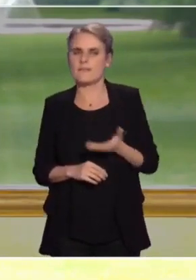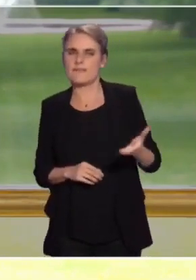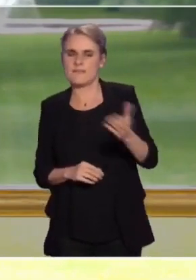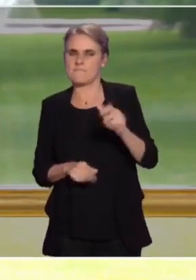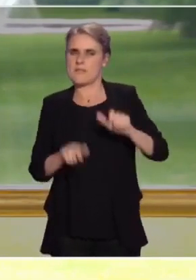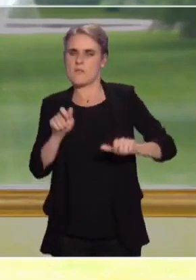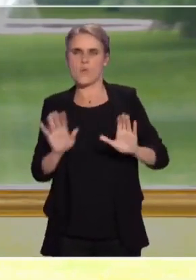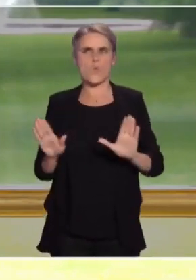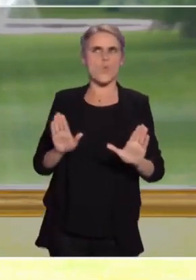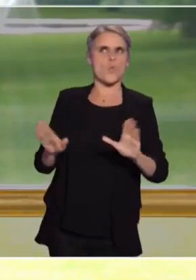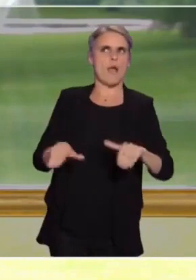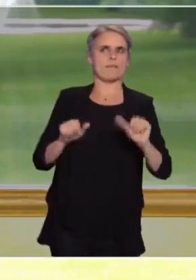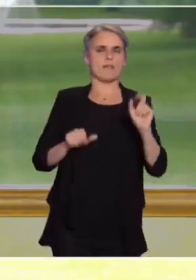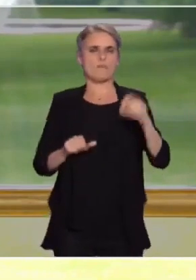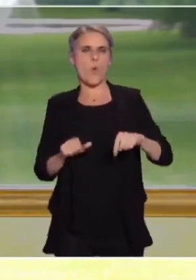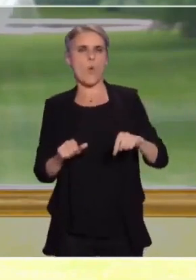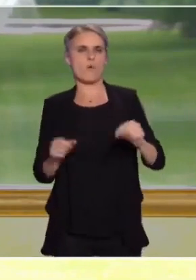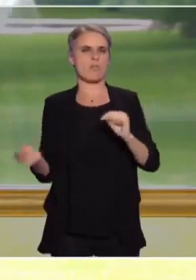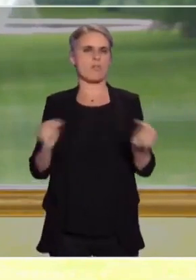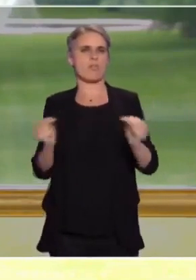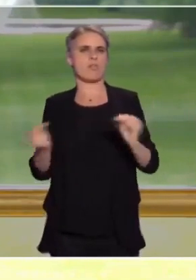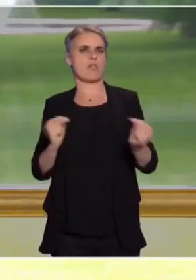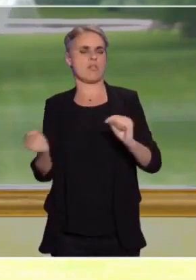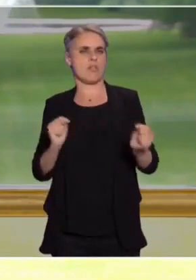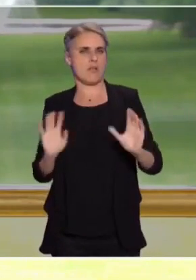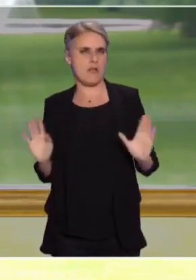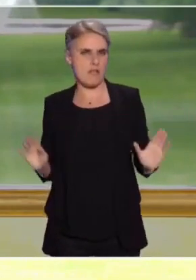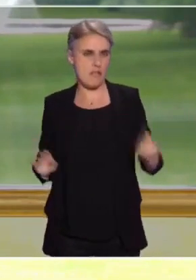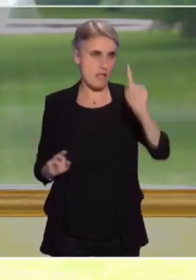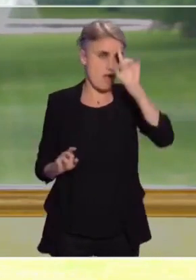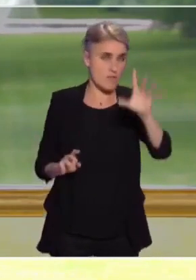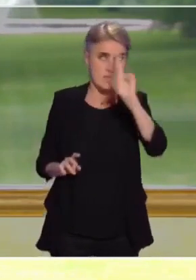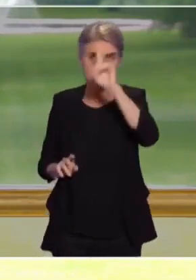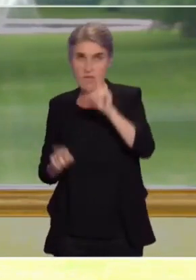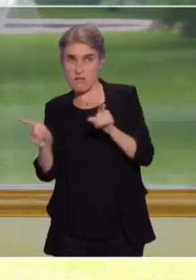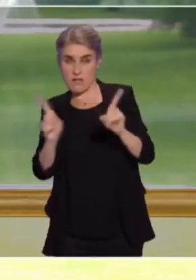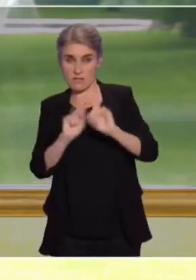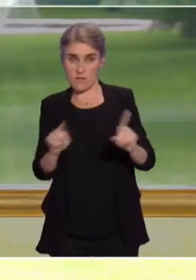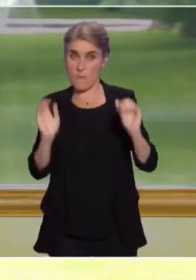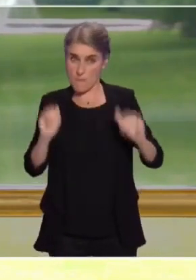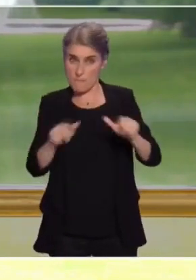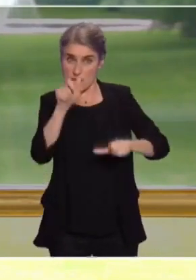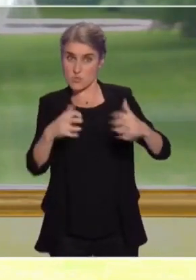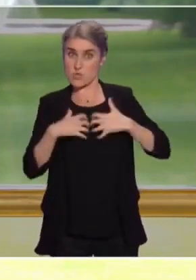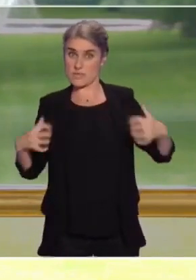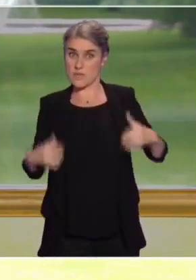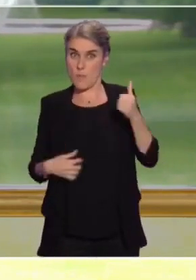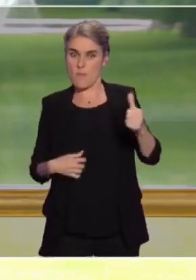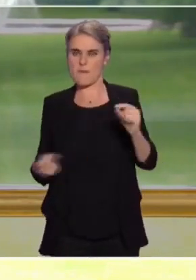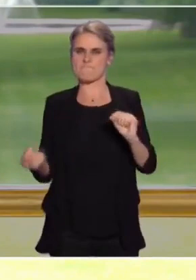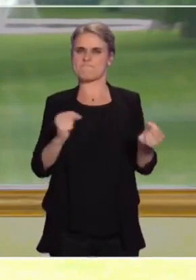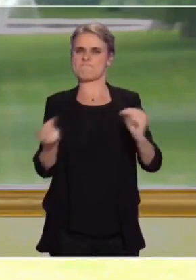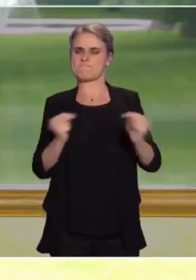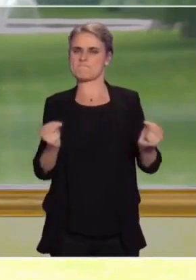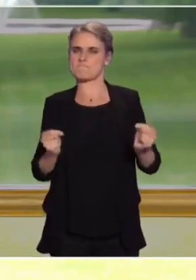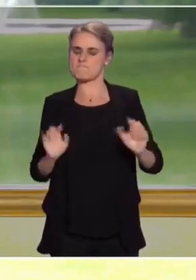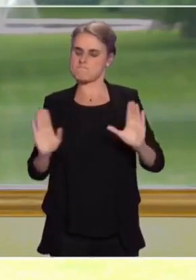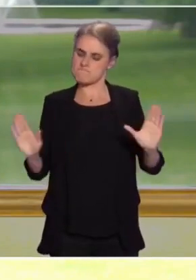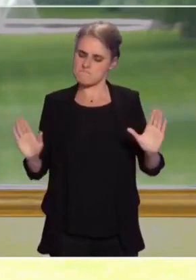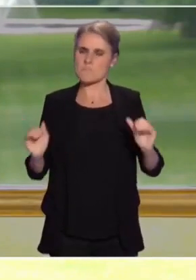déconseiller et pas de consensus les avis étaient très différents y compris parmi les scientifiques mais nous avons